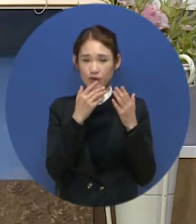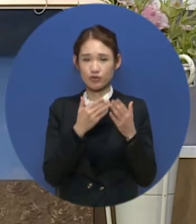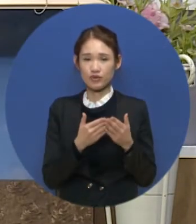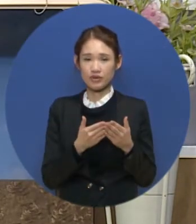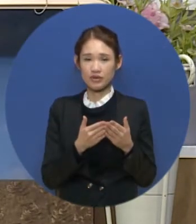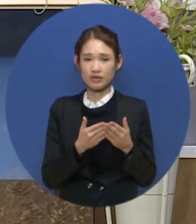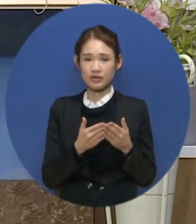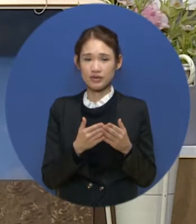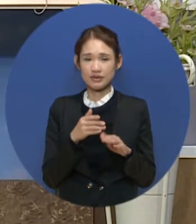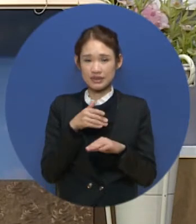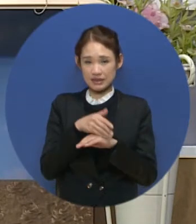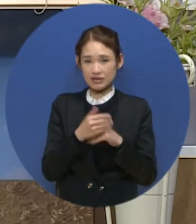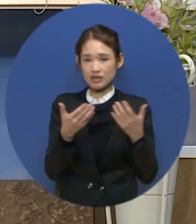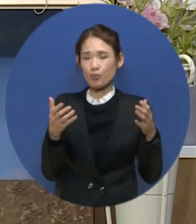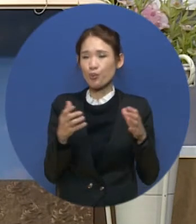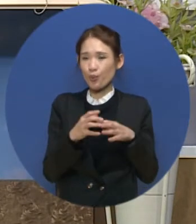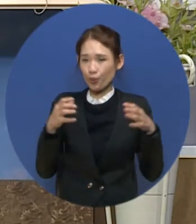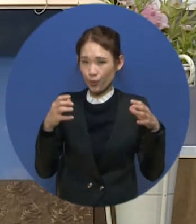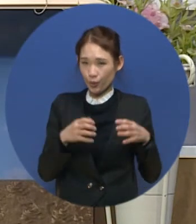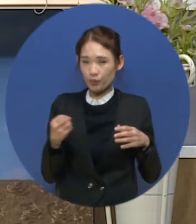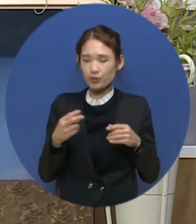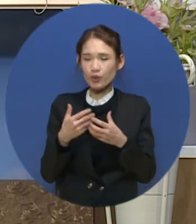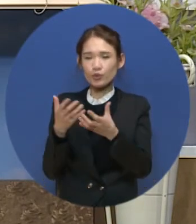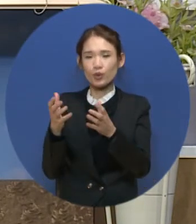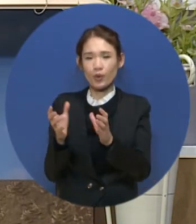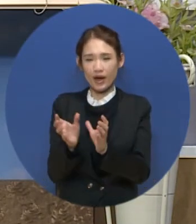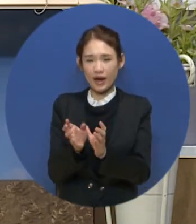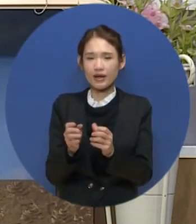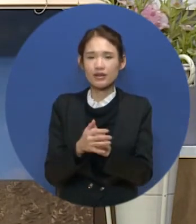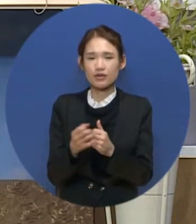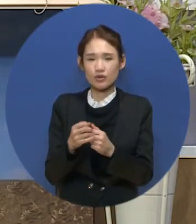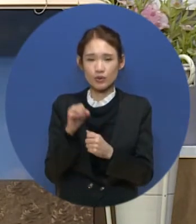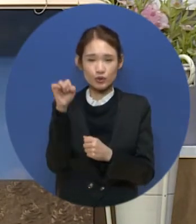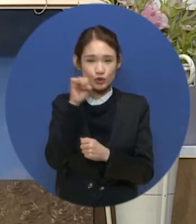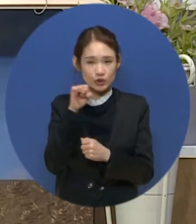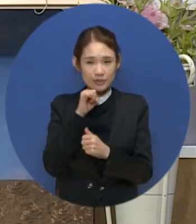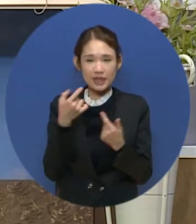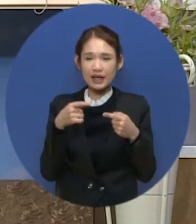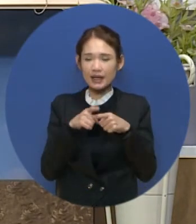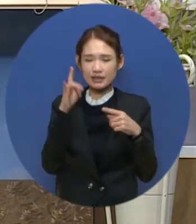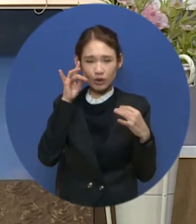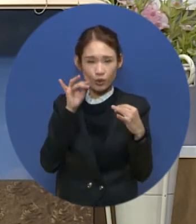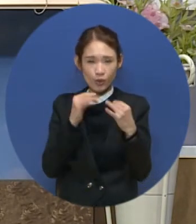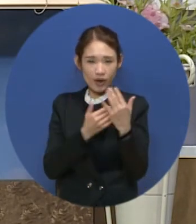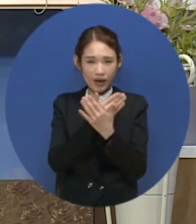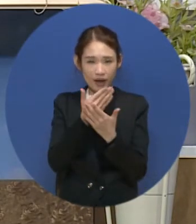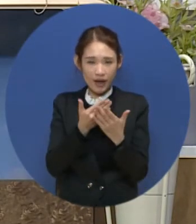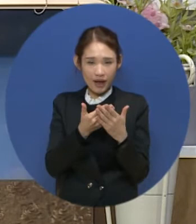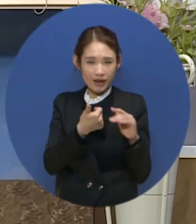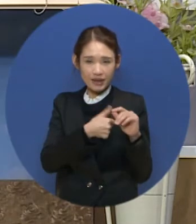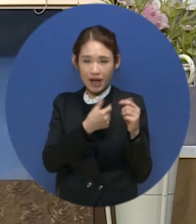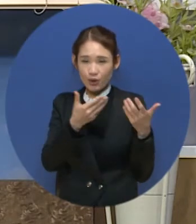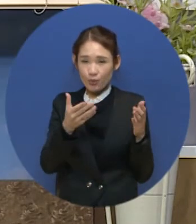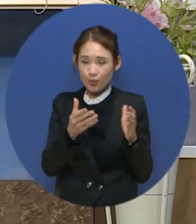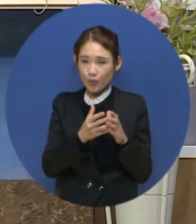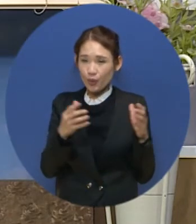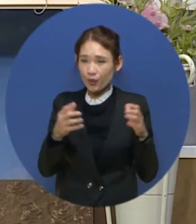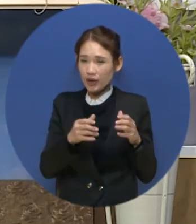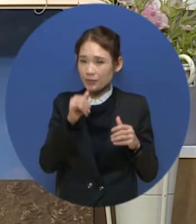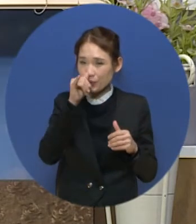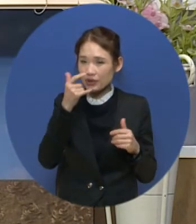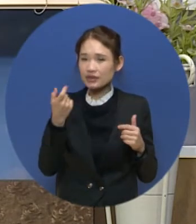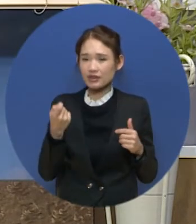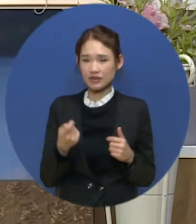슬로우 모임뿐만 아니라 또 동아리라든지 또 취미를 공유할 수 있는 이런 자조 모임도 네네. 따로 있을 것